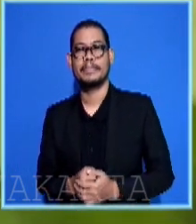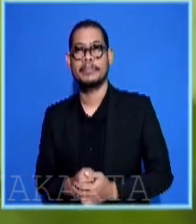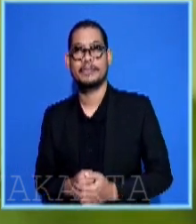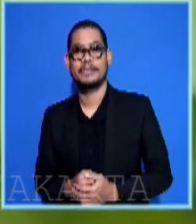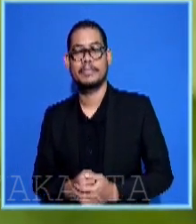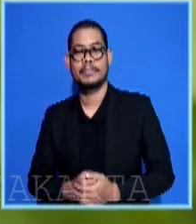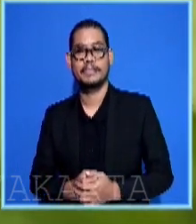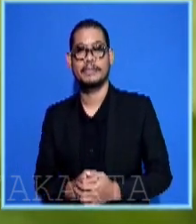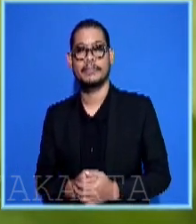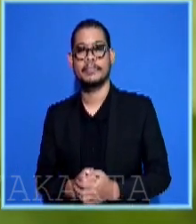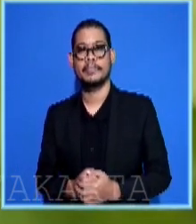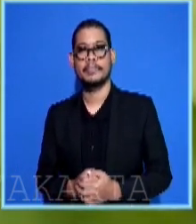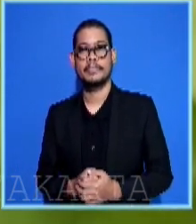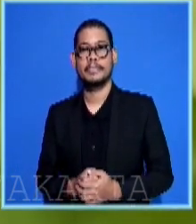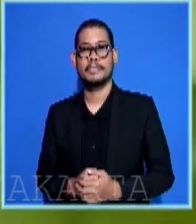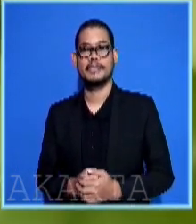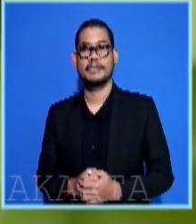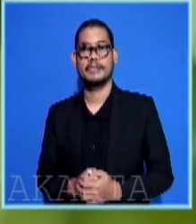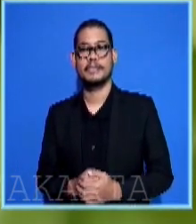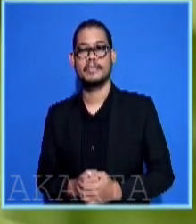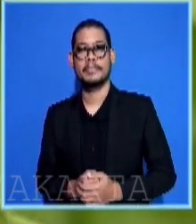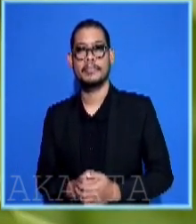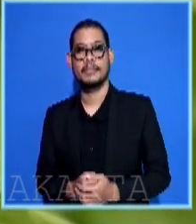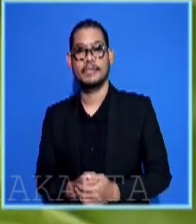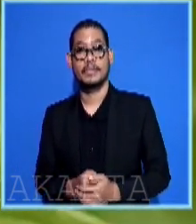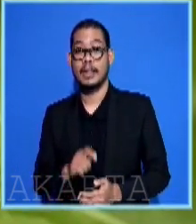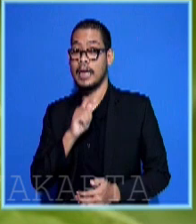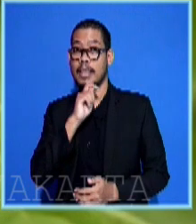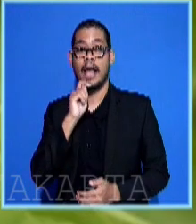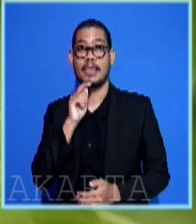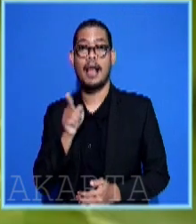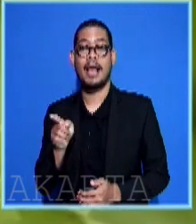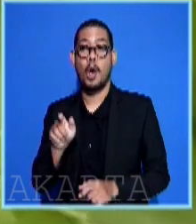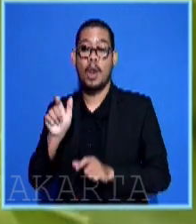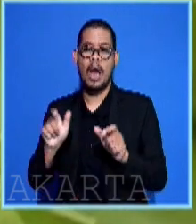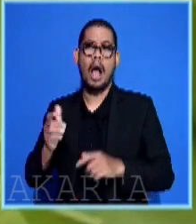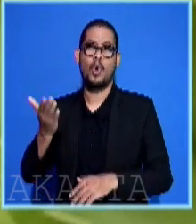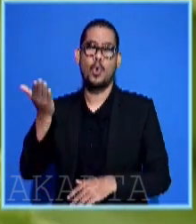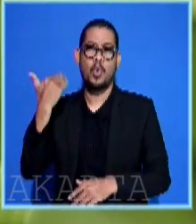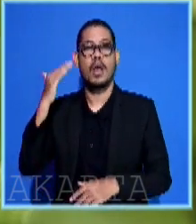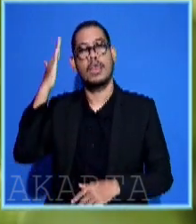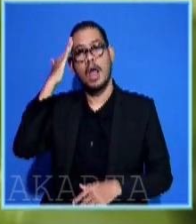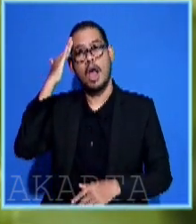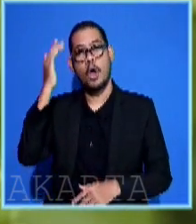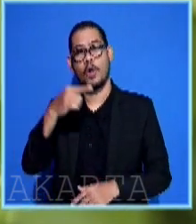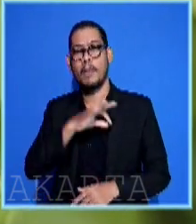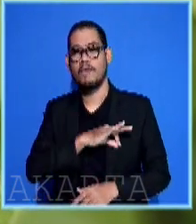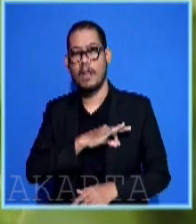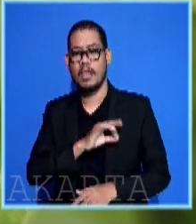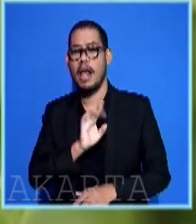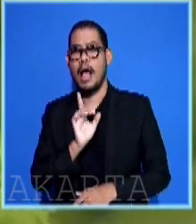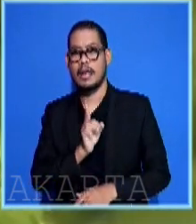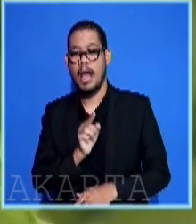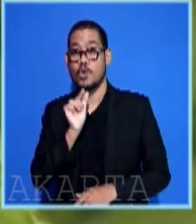tanin soid Sinten ingkang BH leluhur sampun mangosiangpun taneman men